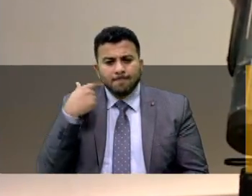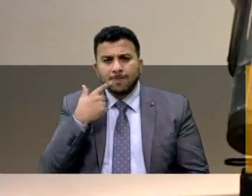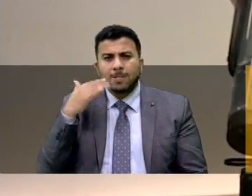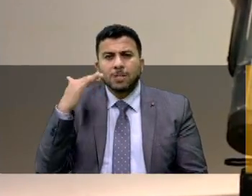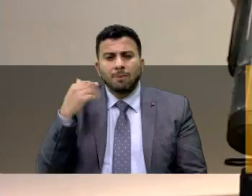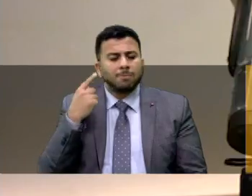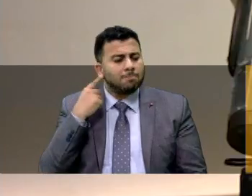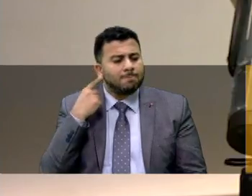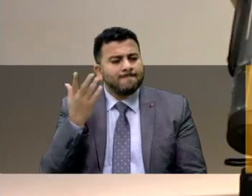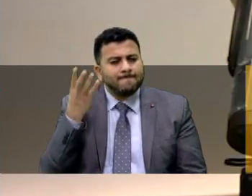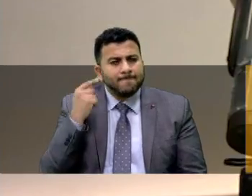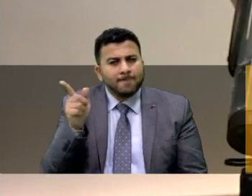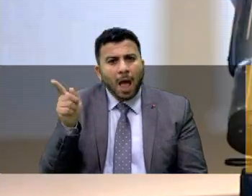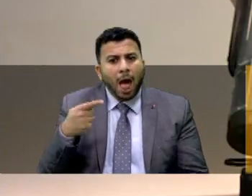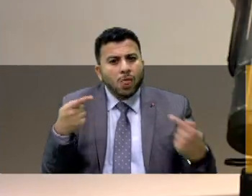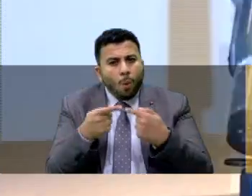أسمع الكلام ده،